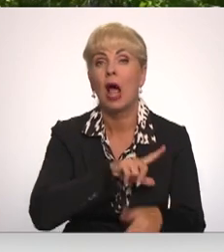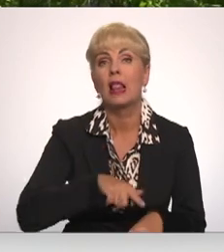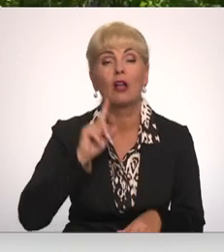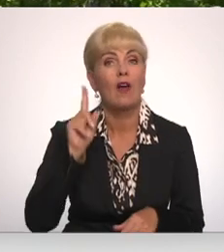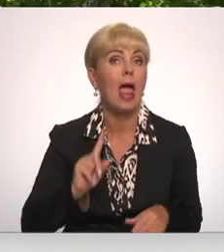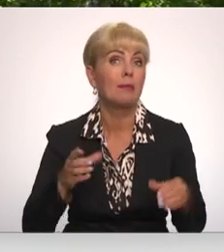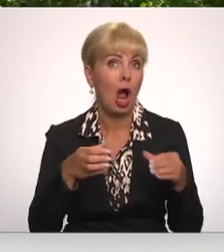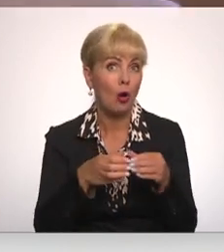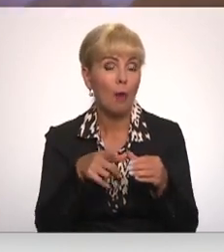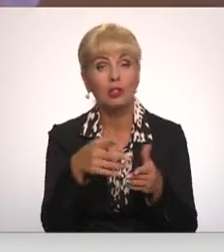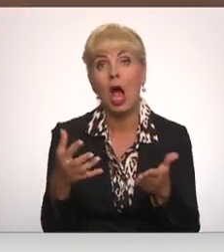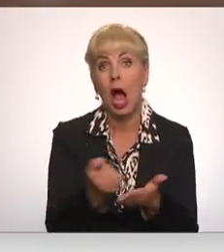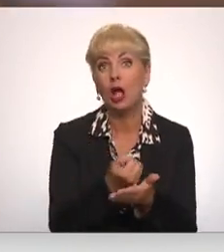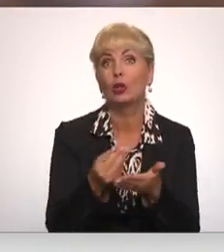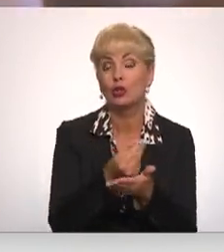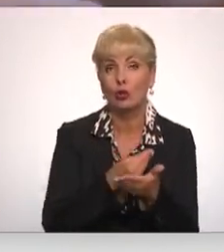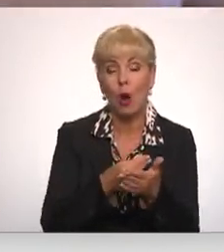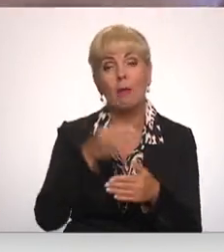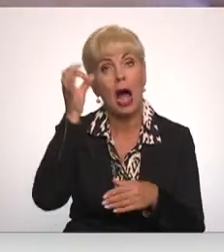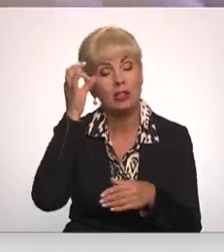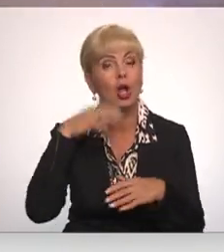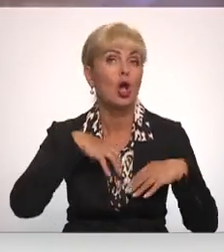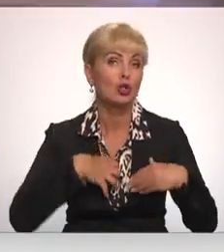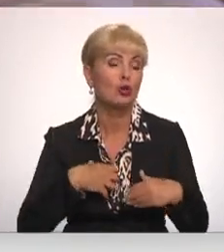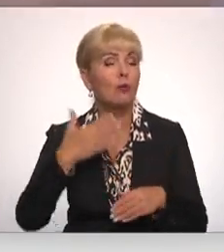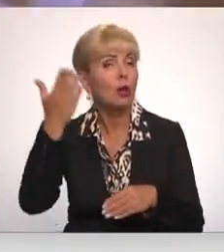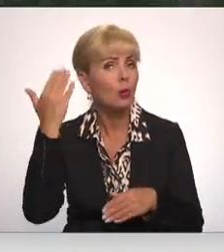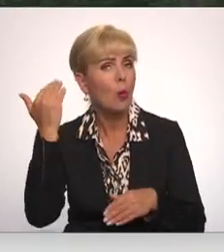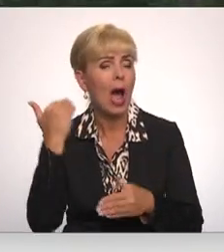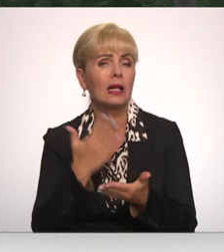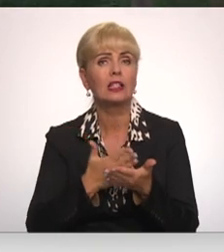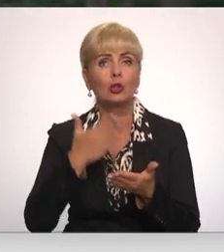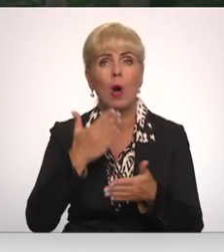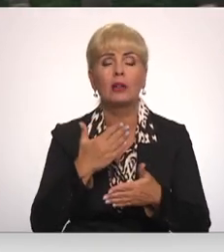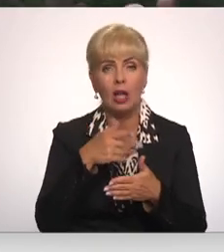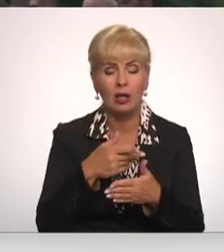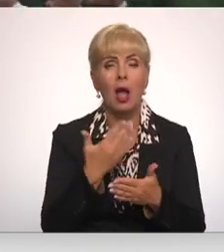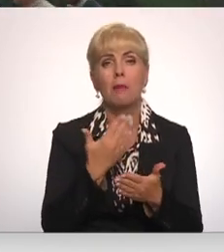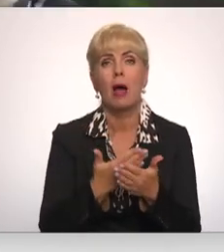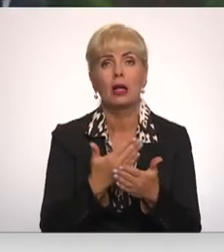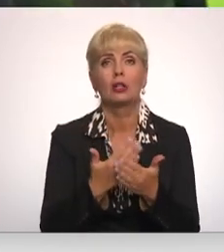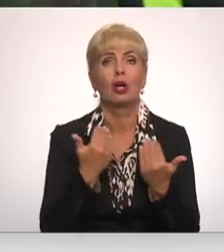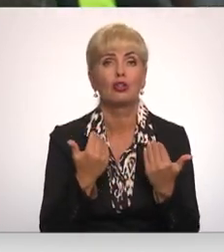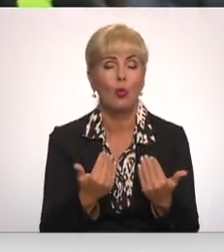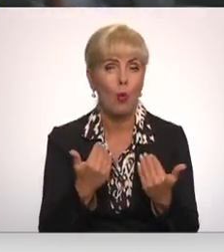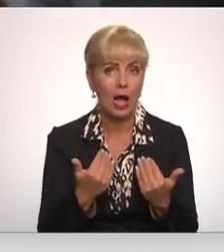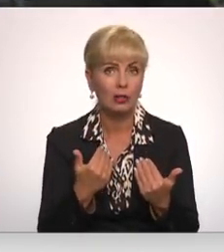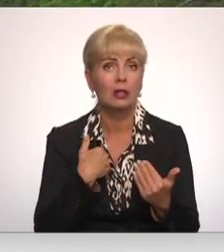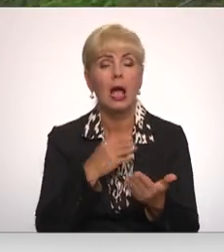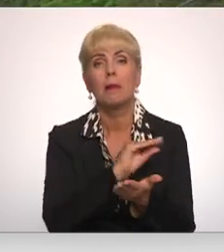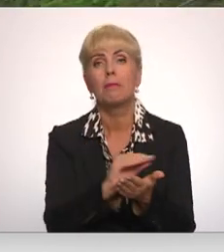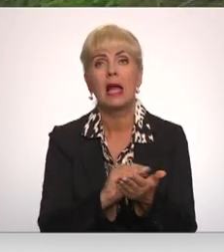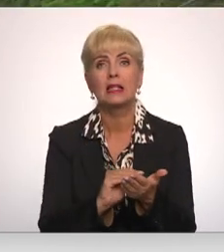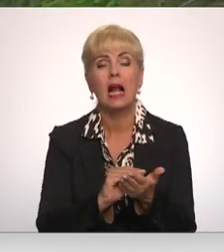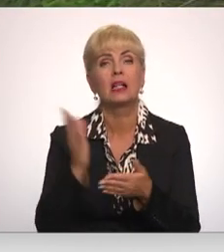ebreju kopienai šis atradums nozīmē atcerēties skumjus pagātnes notikumus, kas atbalsojas vēl šobaldien. Mēs rakstam savu vēsturi.